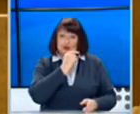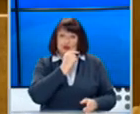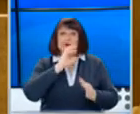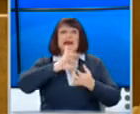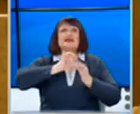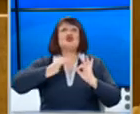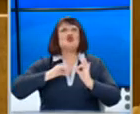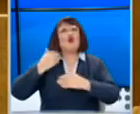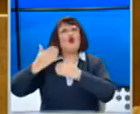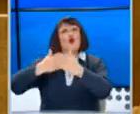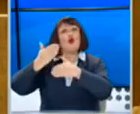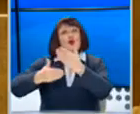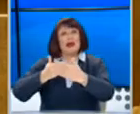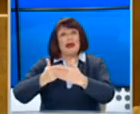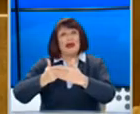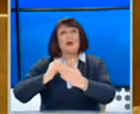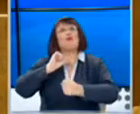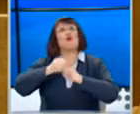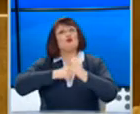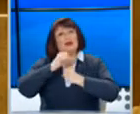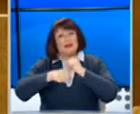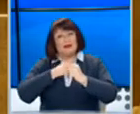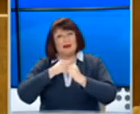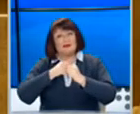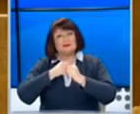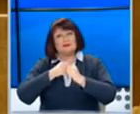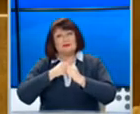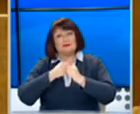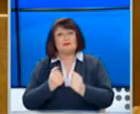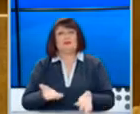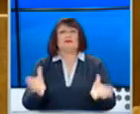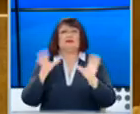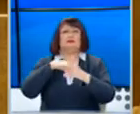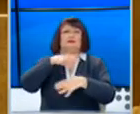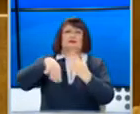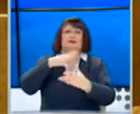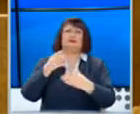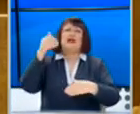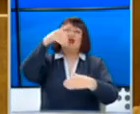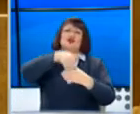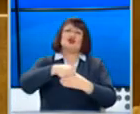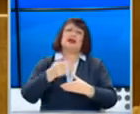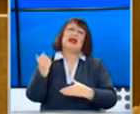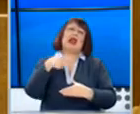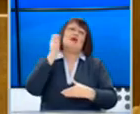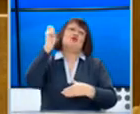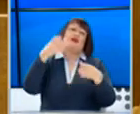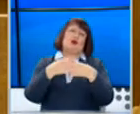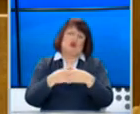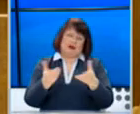ιστορικό προσπαθειών ανάμιξης στα εσωτερικά άλλων κομμάτων.